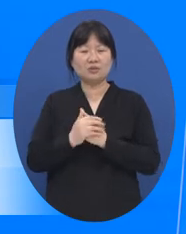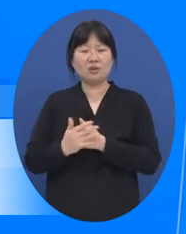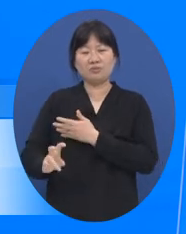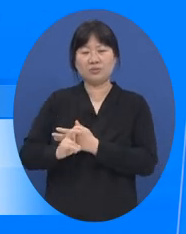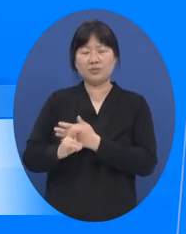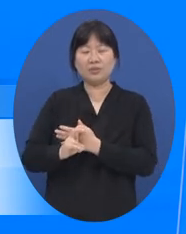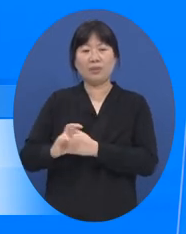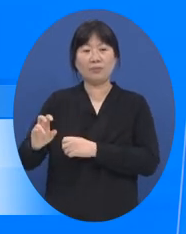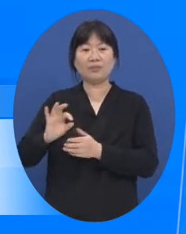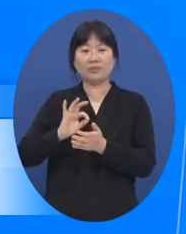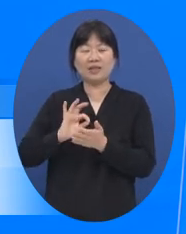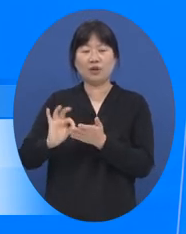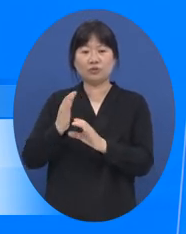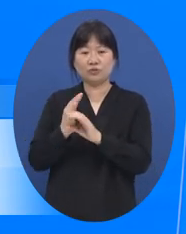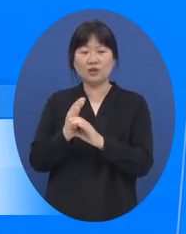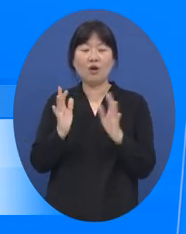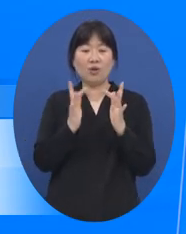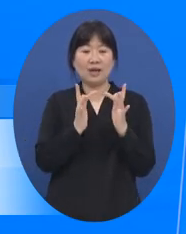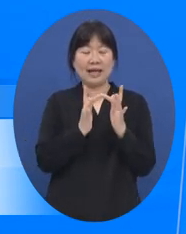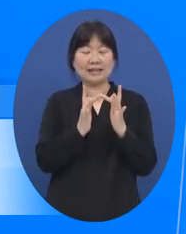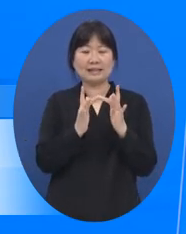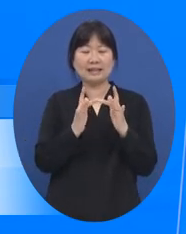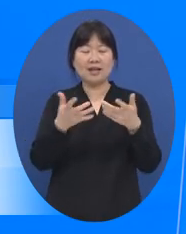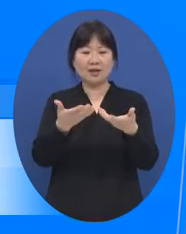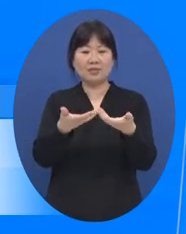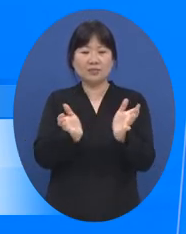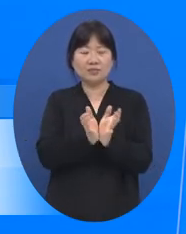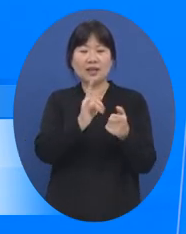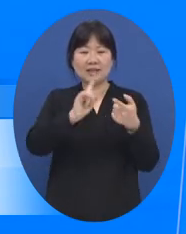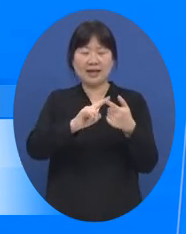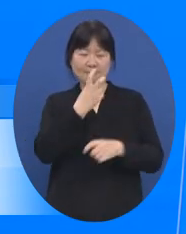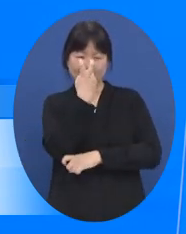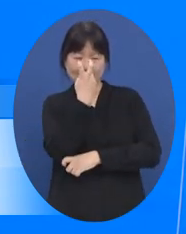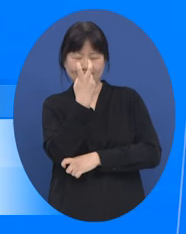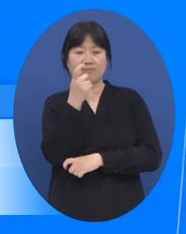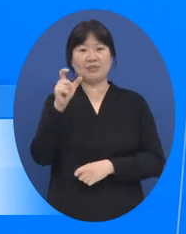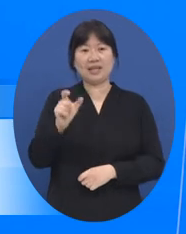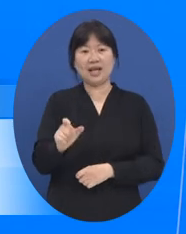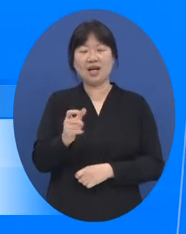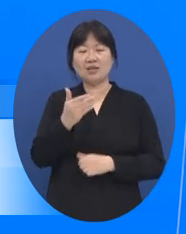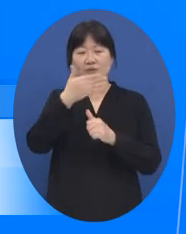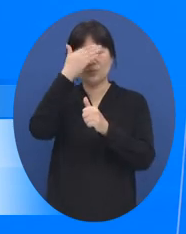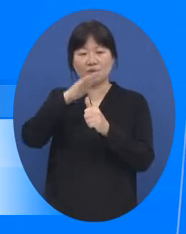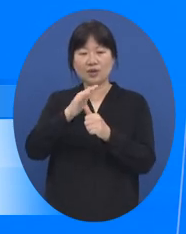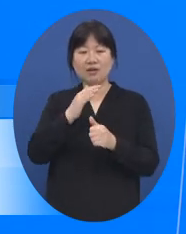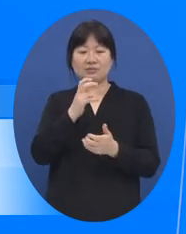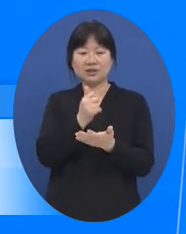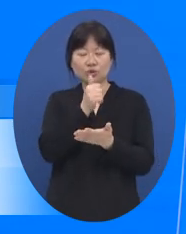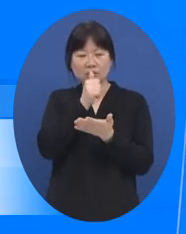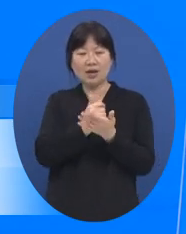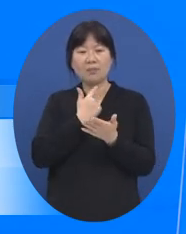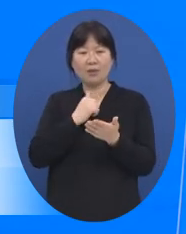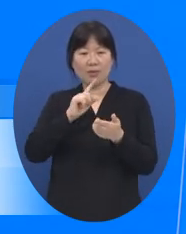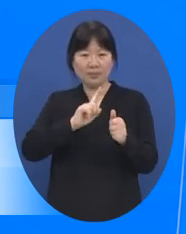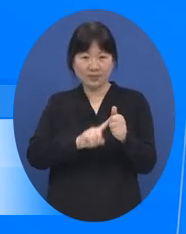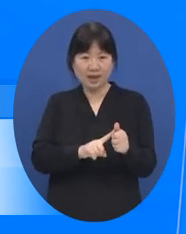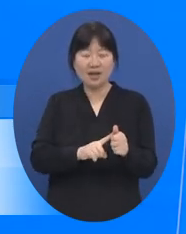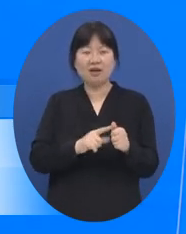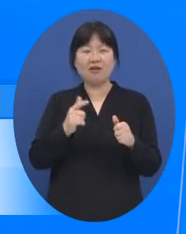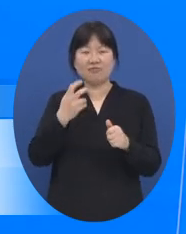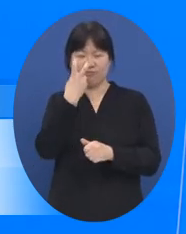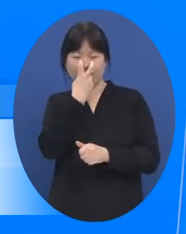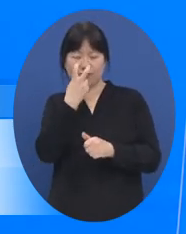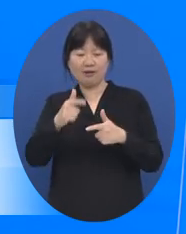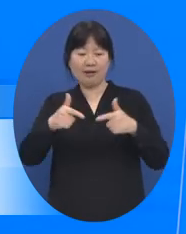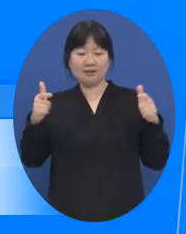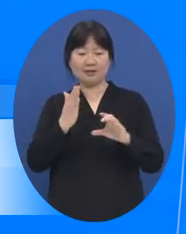이루어지고 있는 온라인 커뮤니티 등에 대한 모니터링은 강화에 평생 대당 범죄행위에 대한 수사를